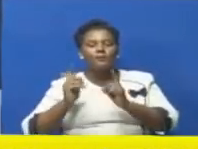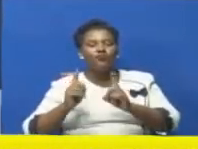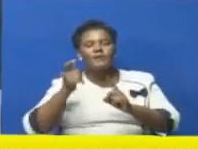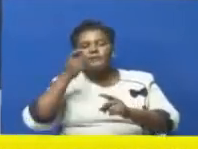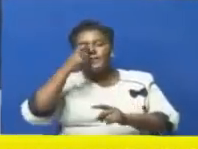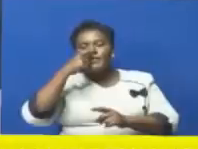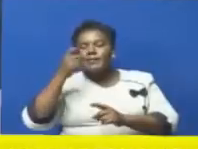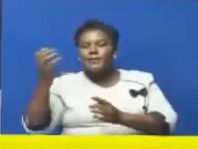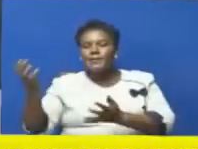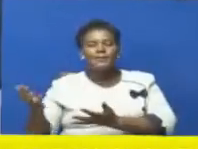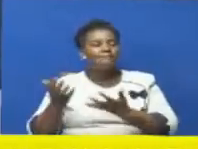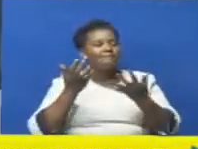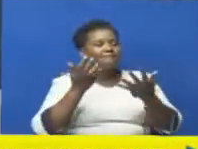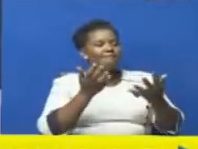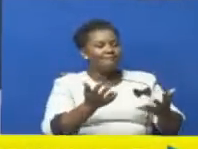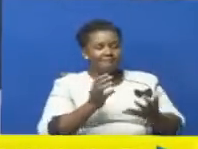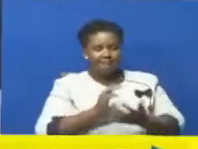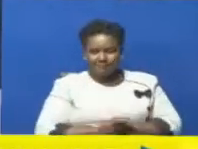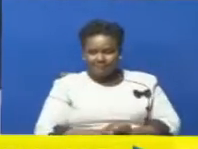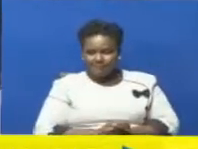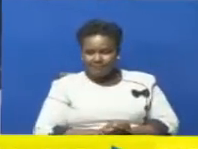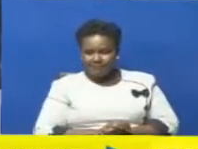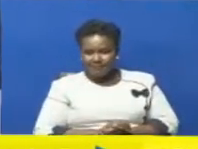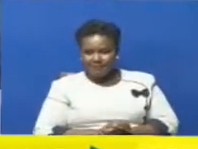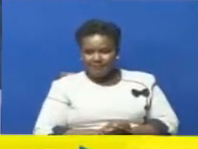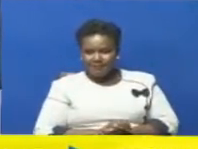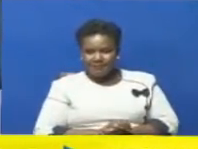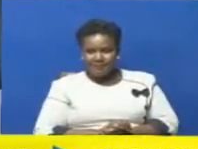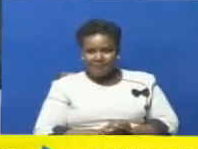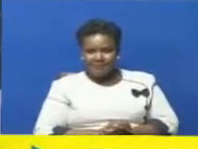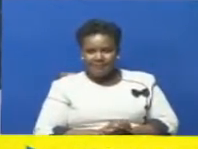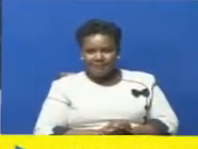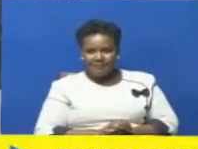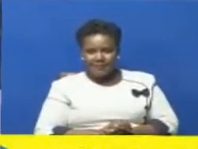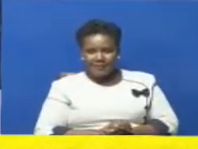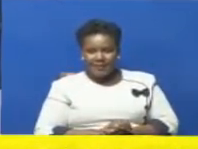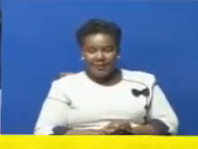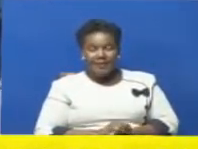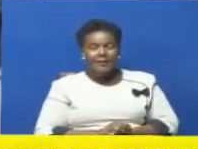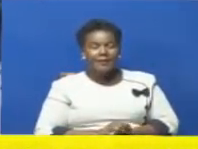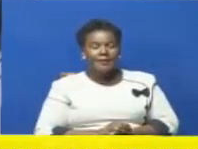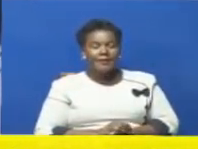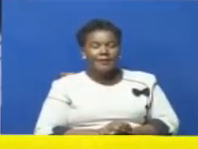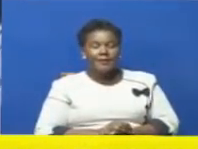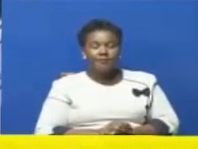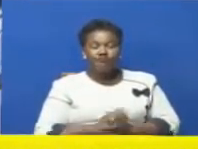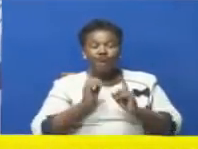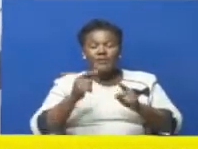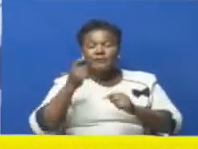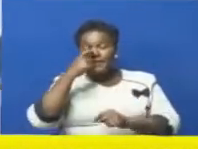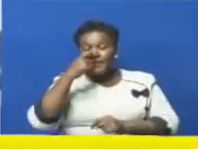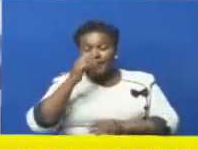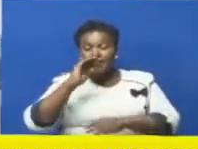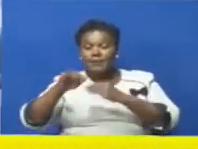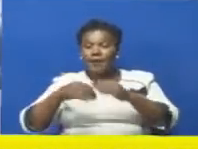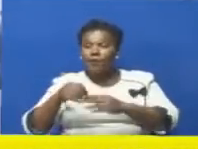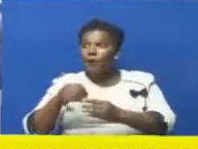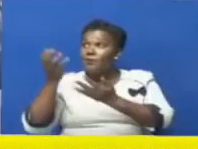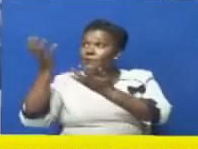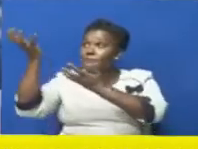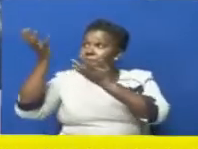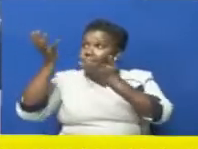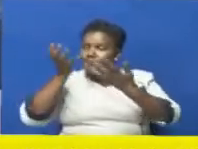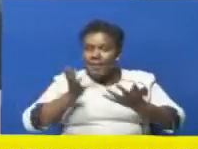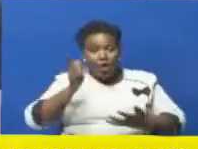Tanzania kipindi hicho, Mwalimu Julius Kambarage Nyerere, ambao alipewa zawadi hii na malikia wa Uingereza wa sasa, Queen